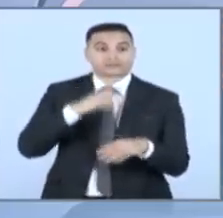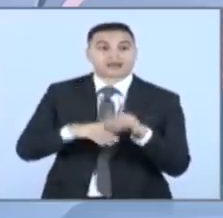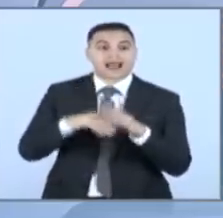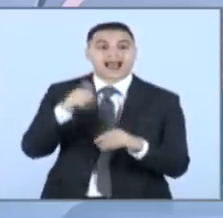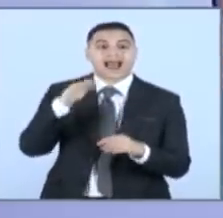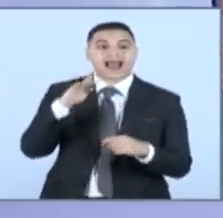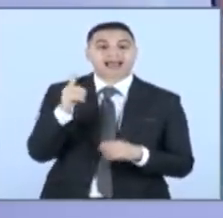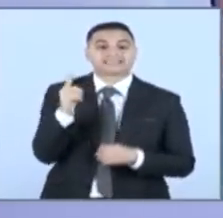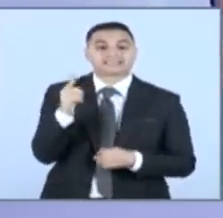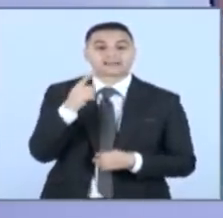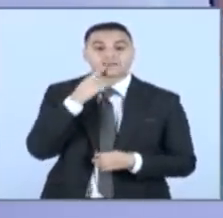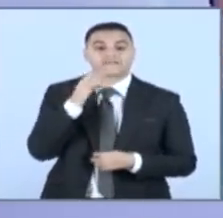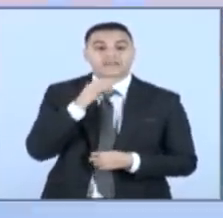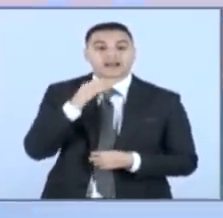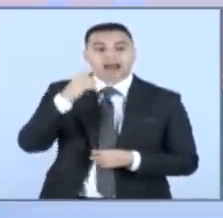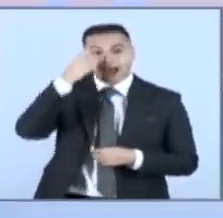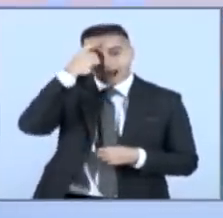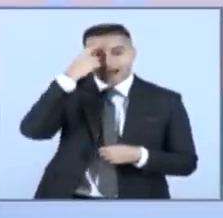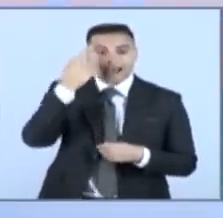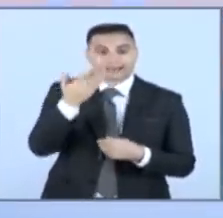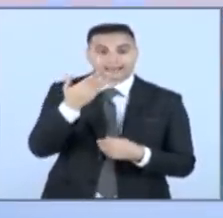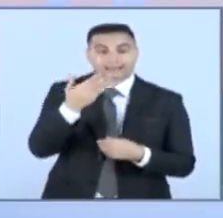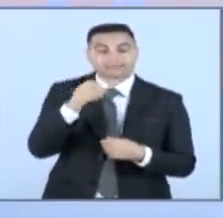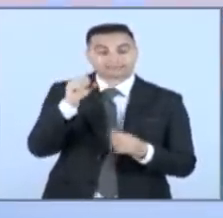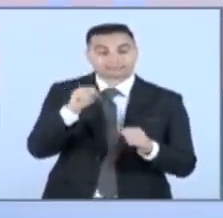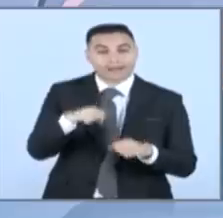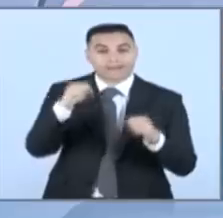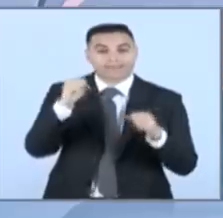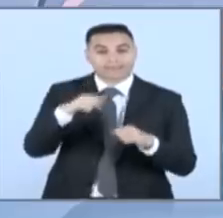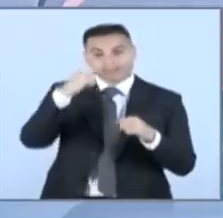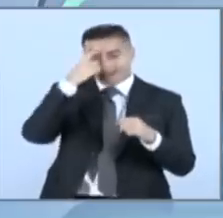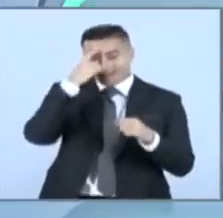آسر. الهند. الهند طبعا، إجابة صحيحة.